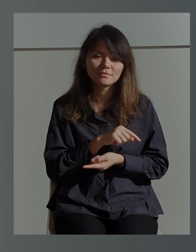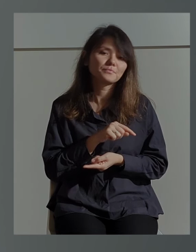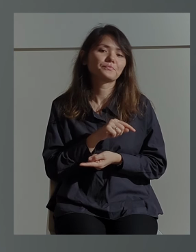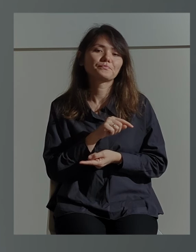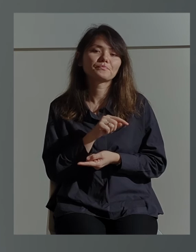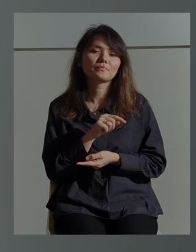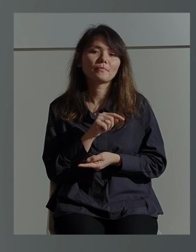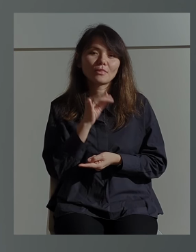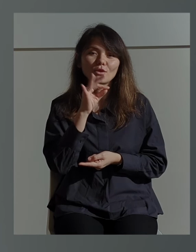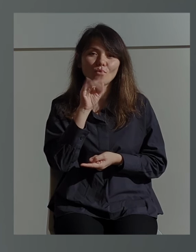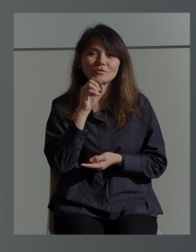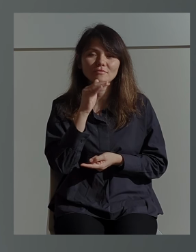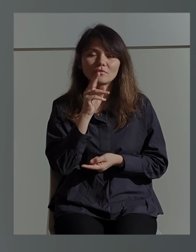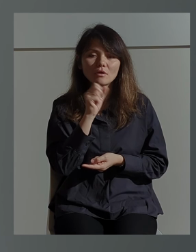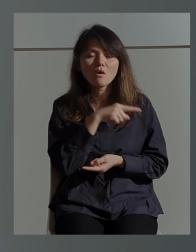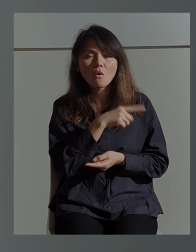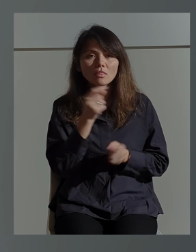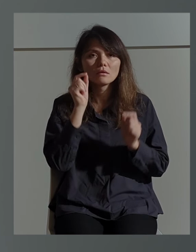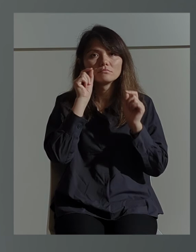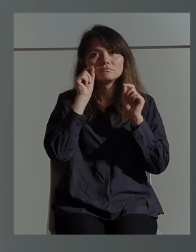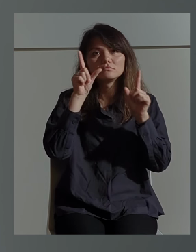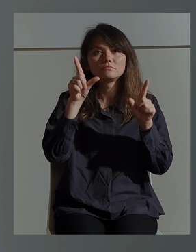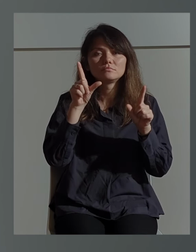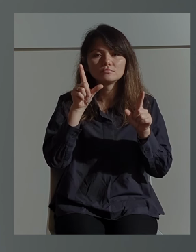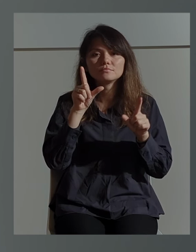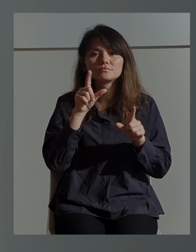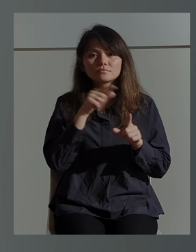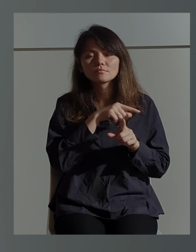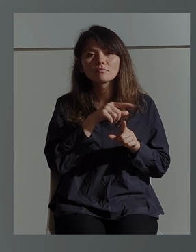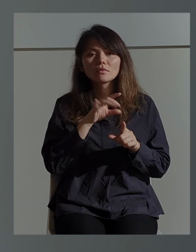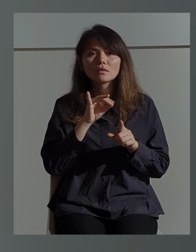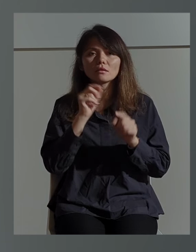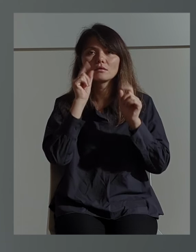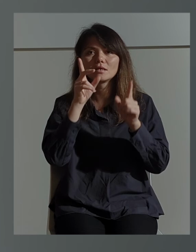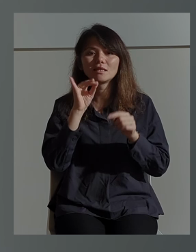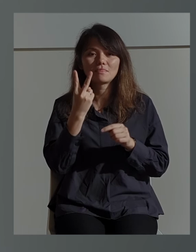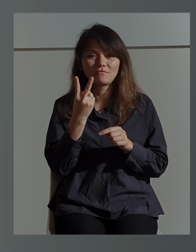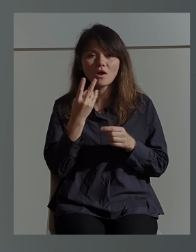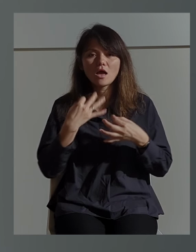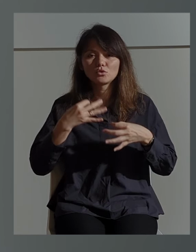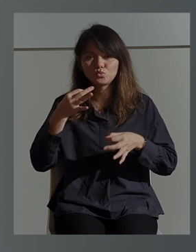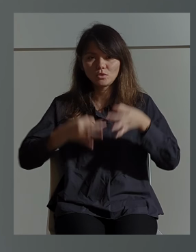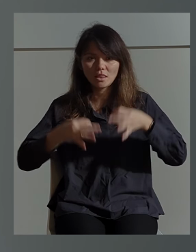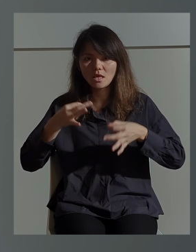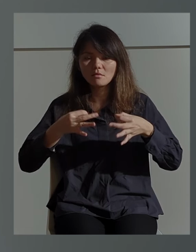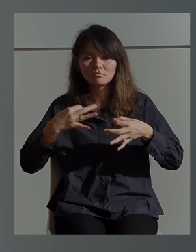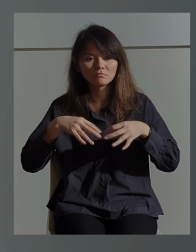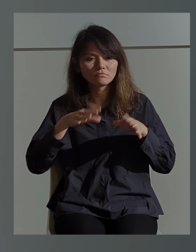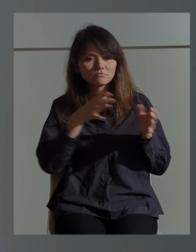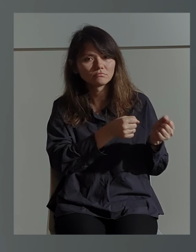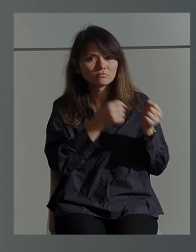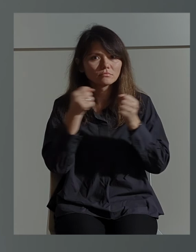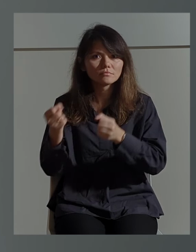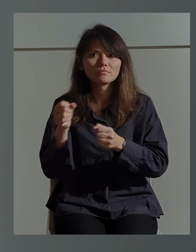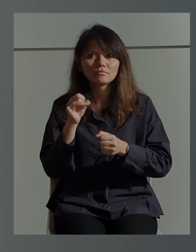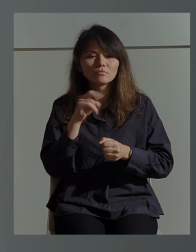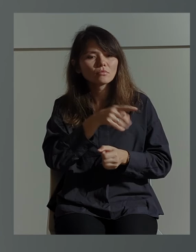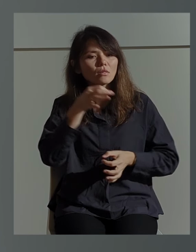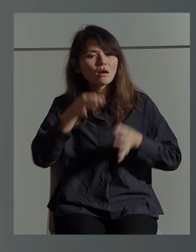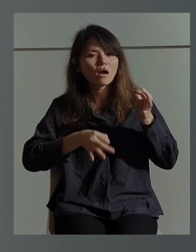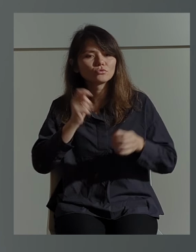ка обыкновенный инженер просыпается в своей кровати ива судебных служащих УПТ он